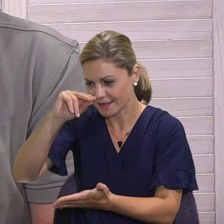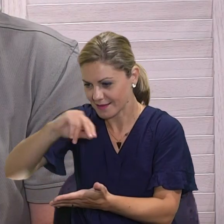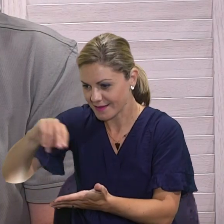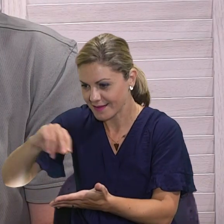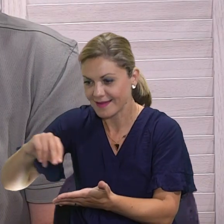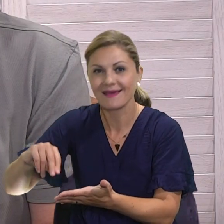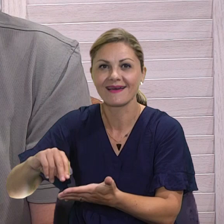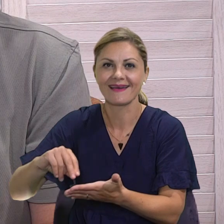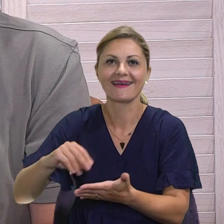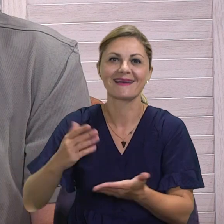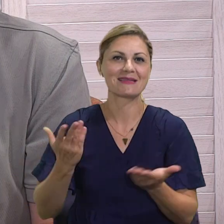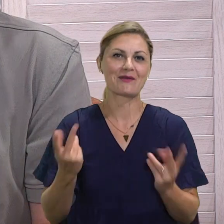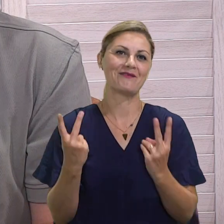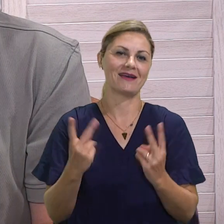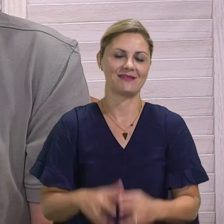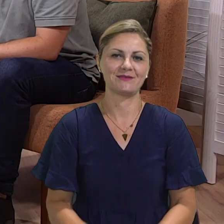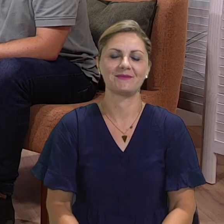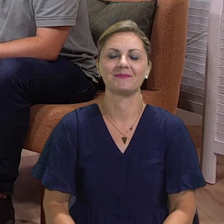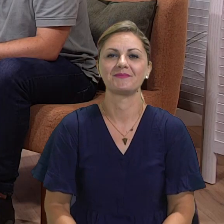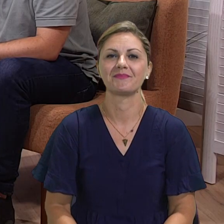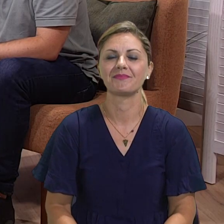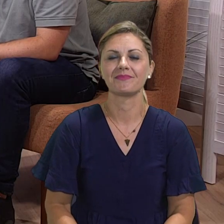vrti oko glave. Jel?